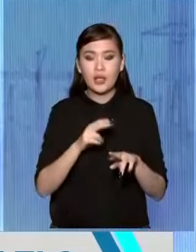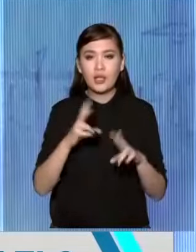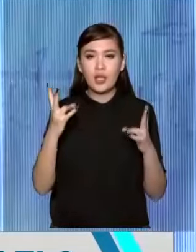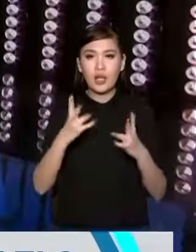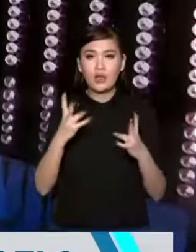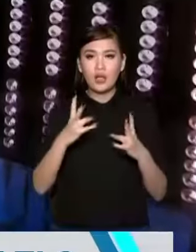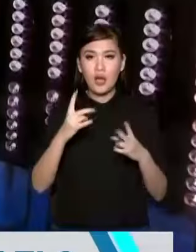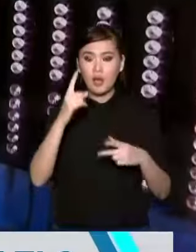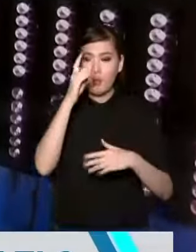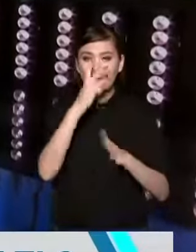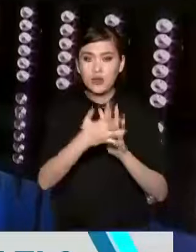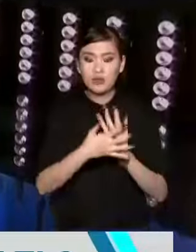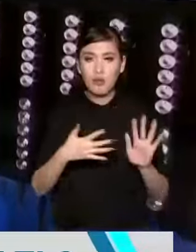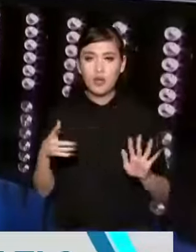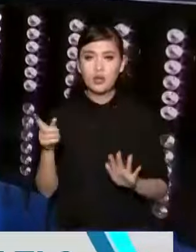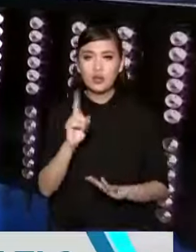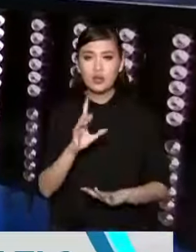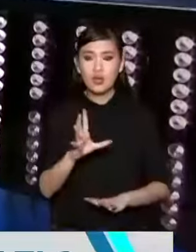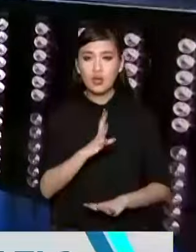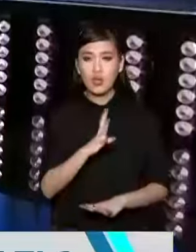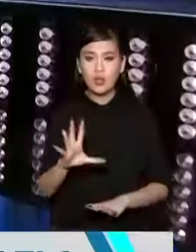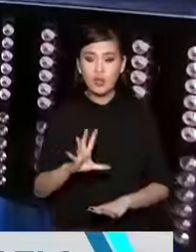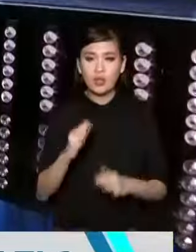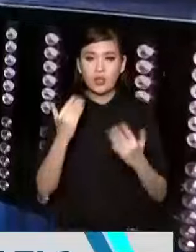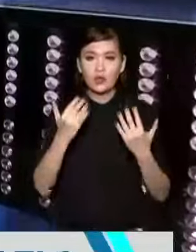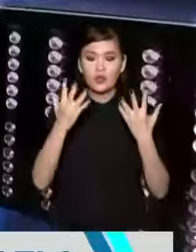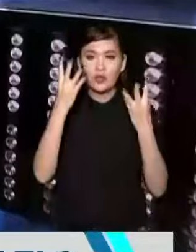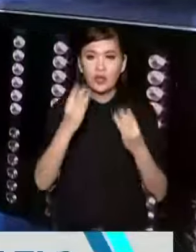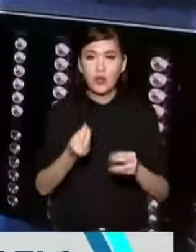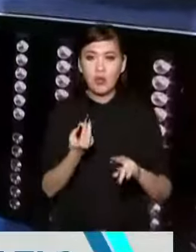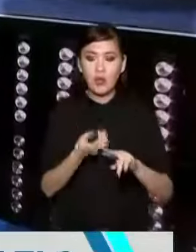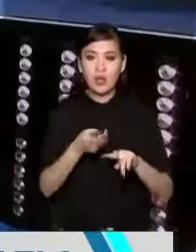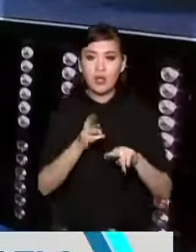так, наверное, так сказать, уже в сегодняшнем дне. Поэтому